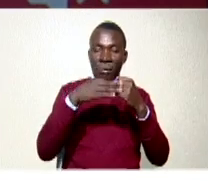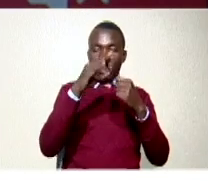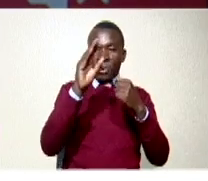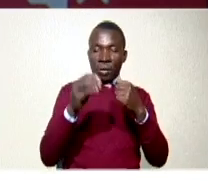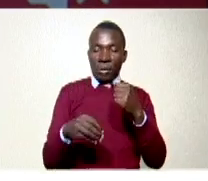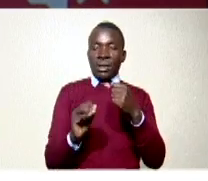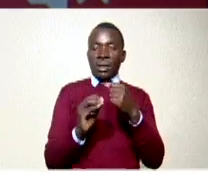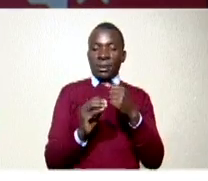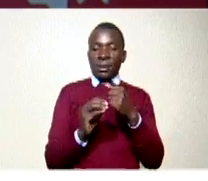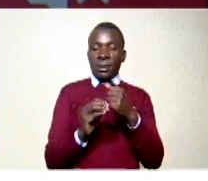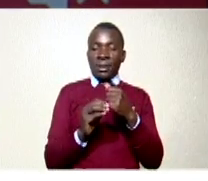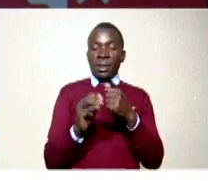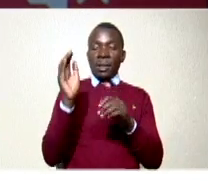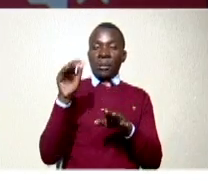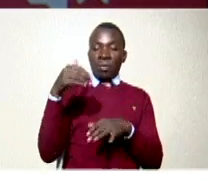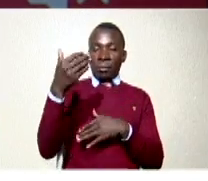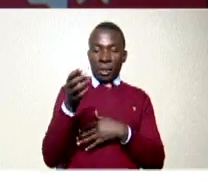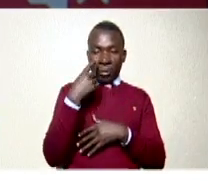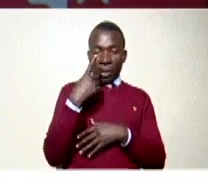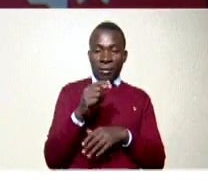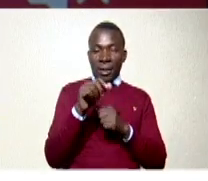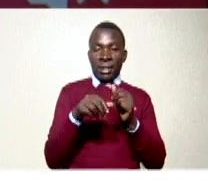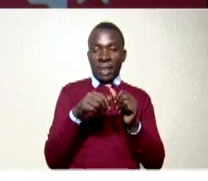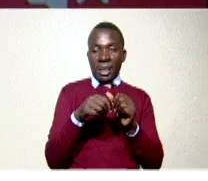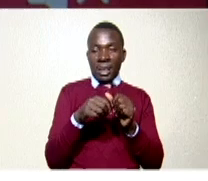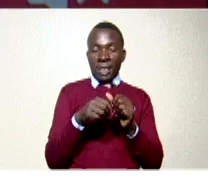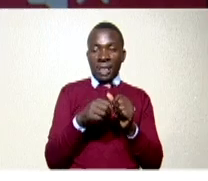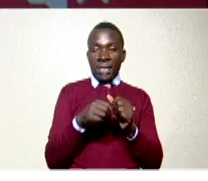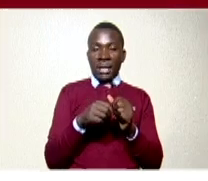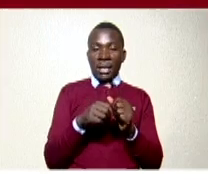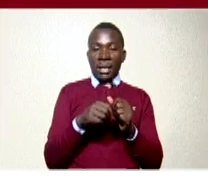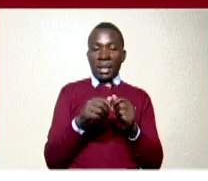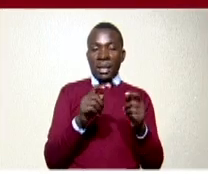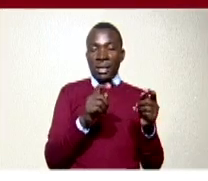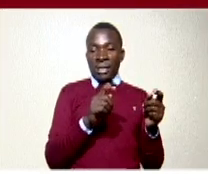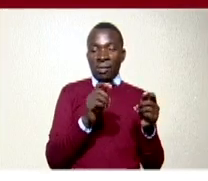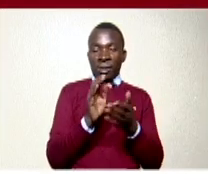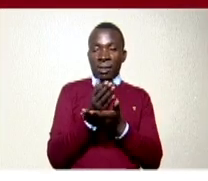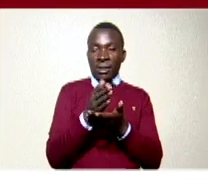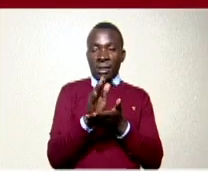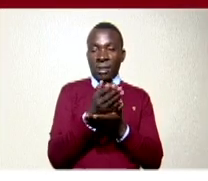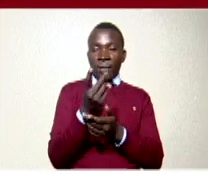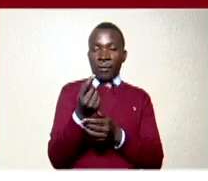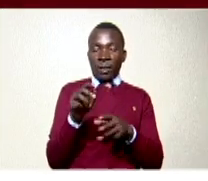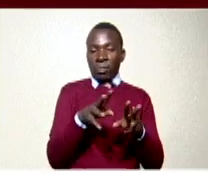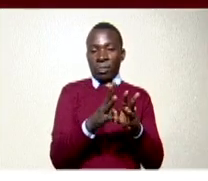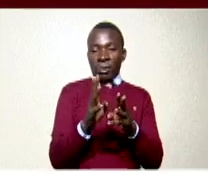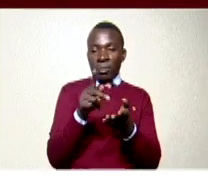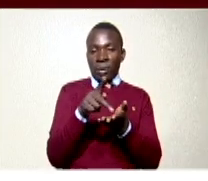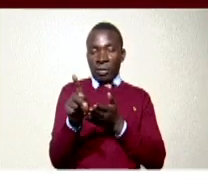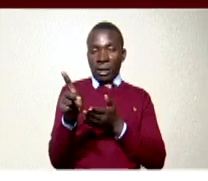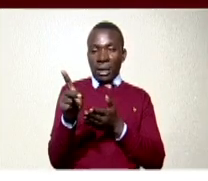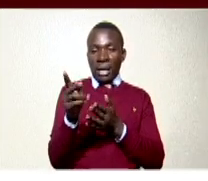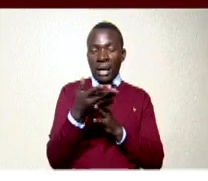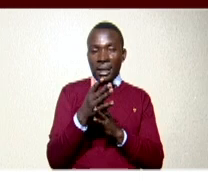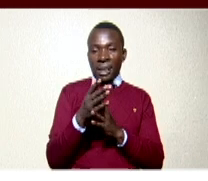78%. Hanyuma noneho twareba mu bijyanye no guhererekanya amafaranga mu buryo bwo kwishyurana, no kuvuga